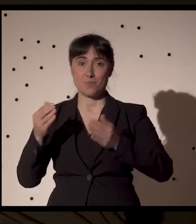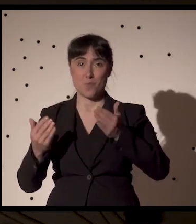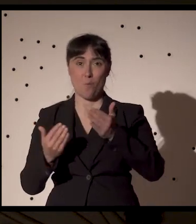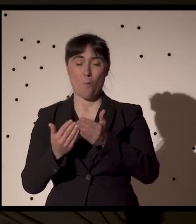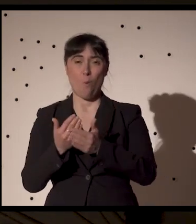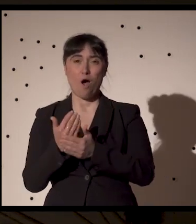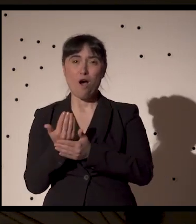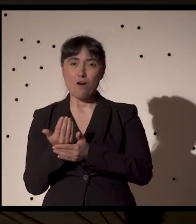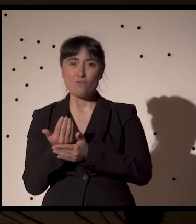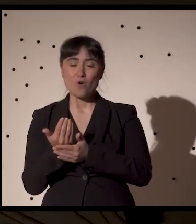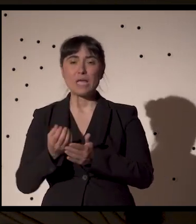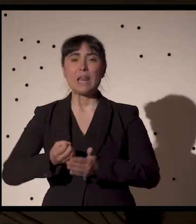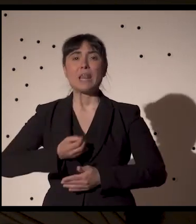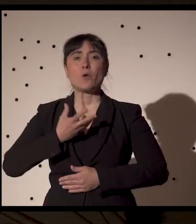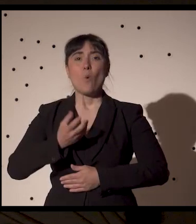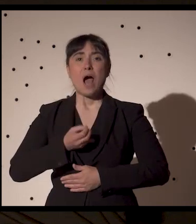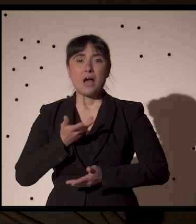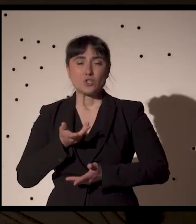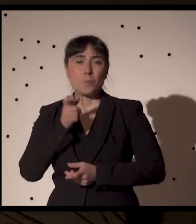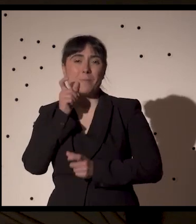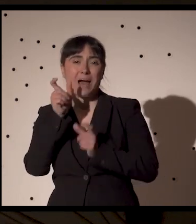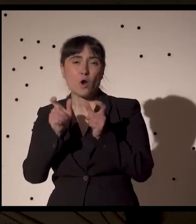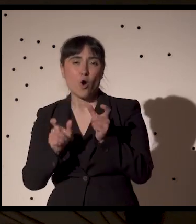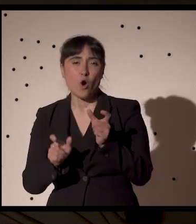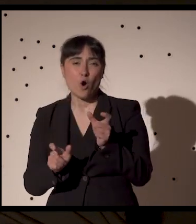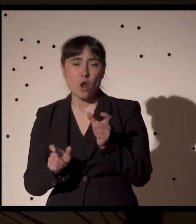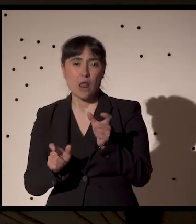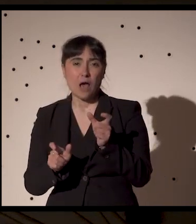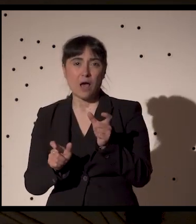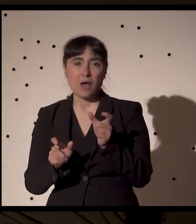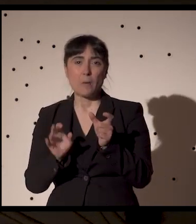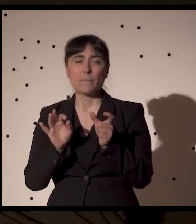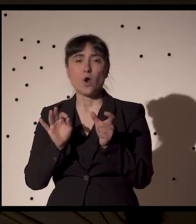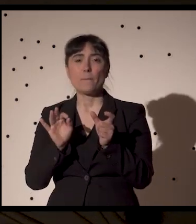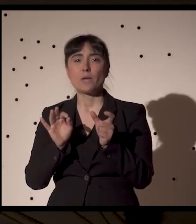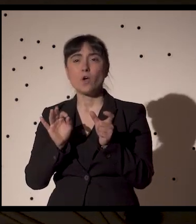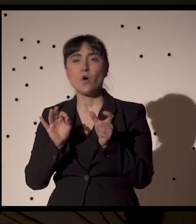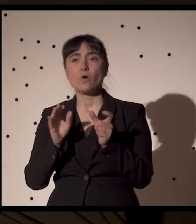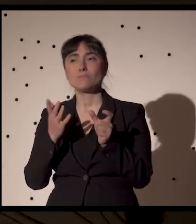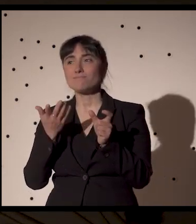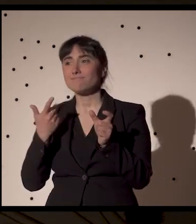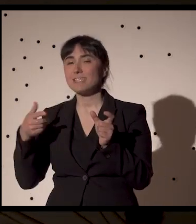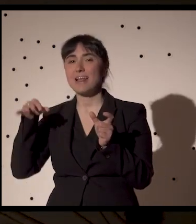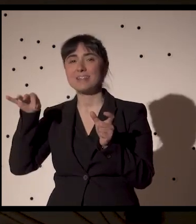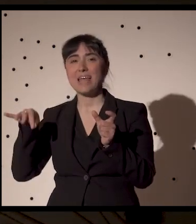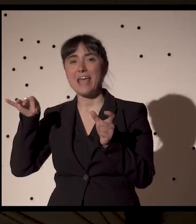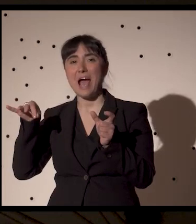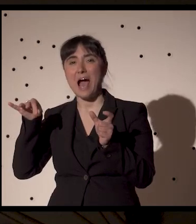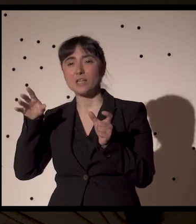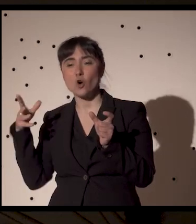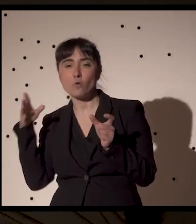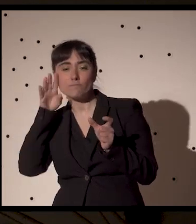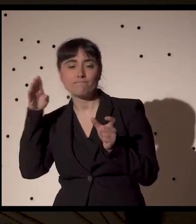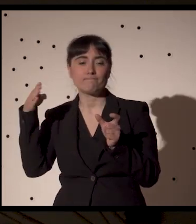linguaggio verbale la parola per la punta tornata ad assumere una forte centralità nelle pratiche teatrali nelle pratiche